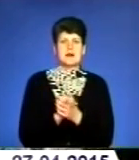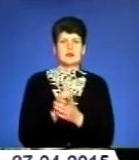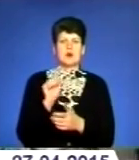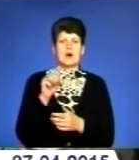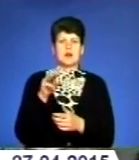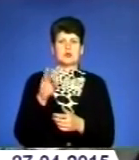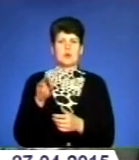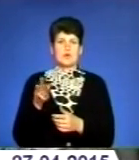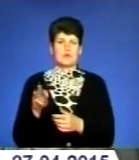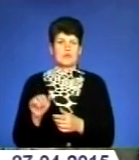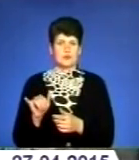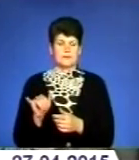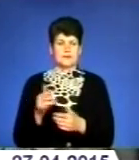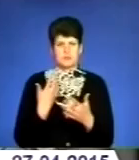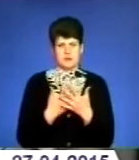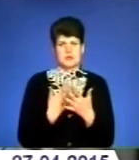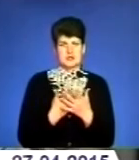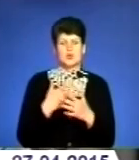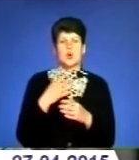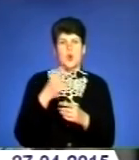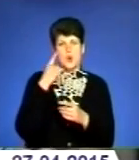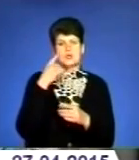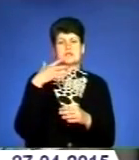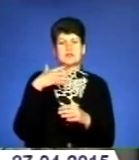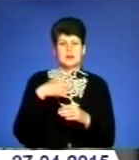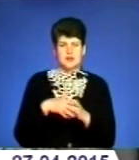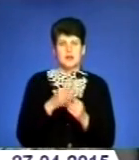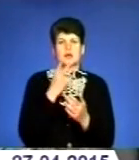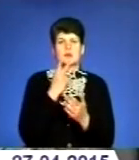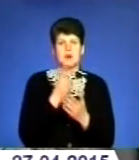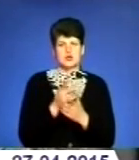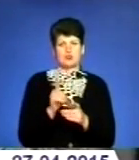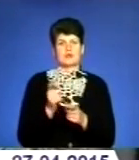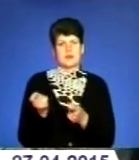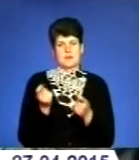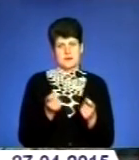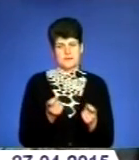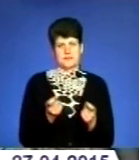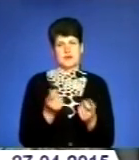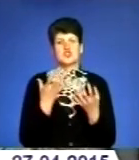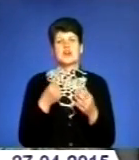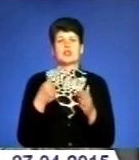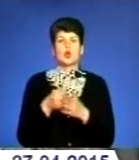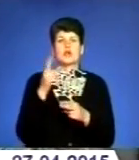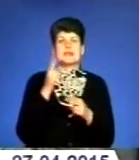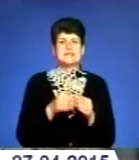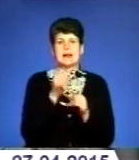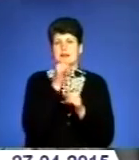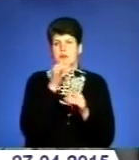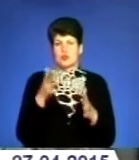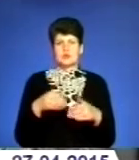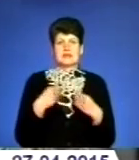приблизно ми вже всі оцінили і бачимо що він нам приніс не до кінця можемо дати оцінку